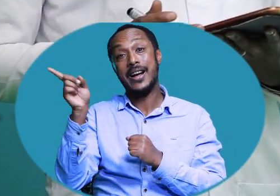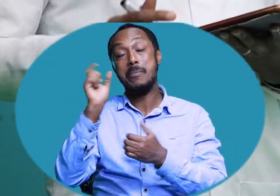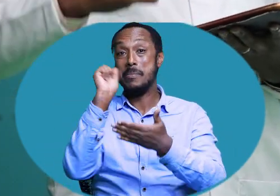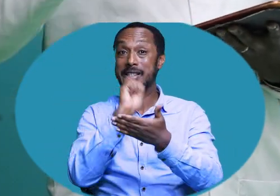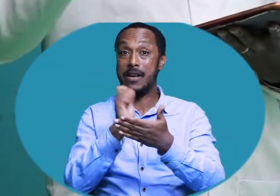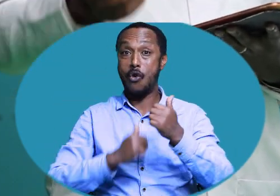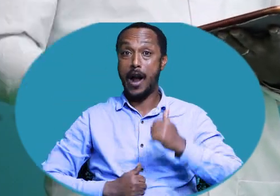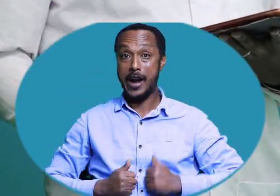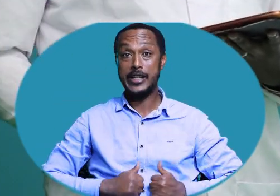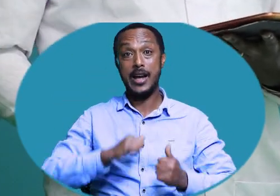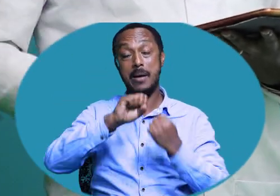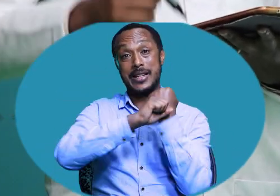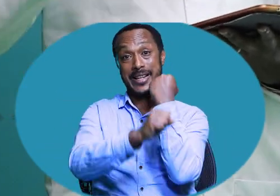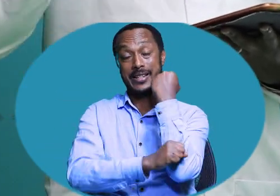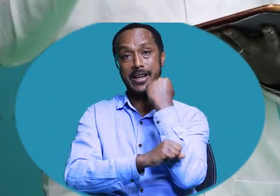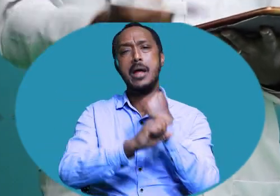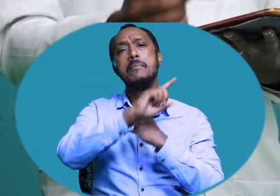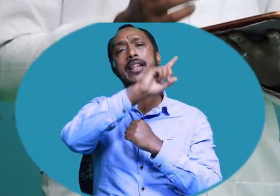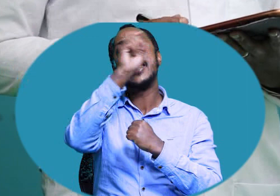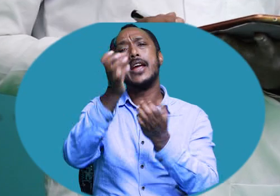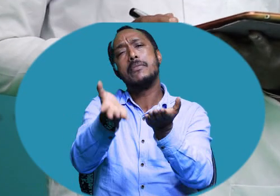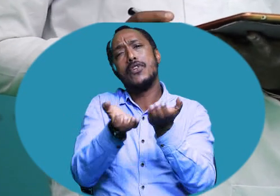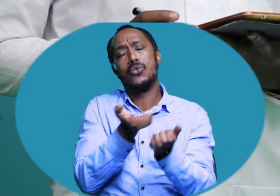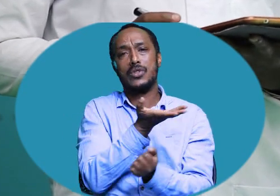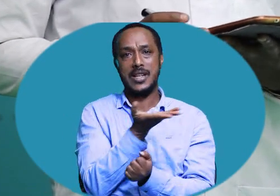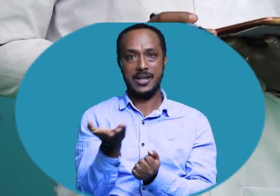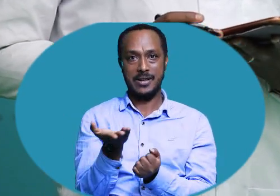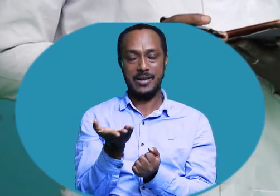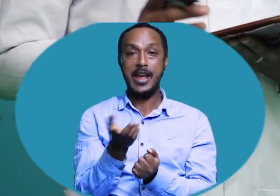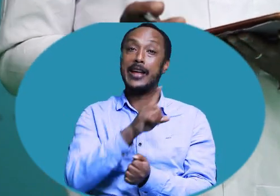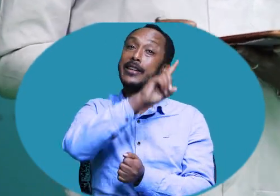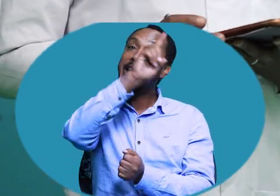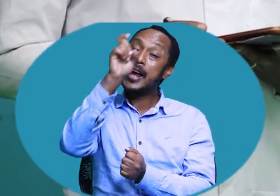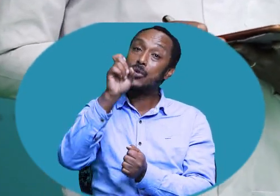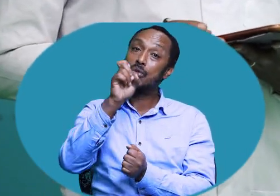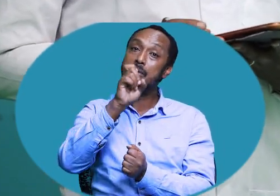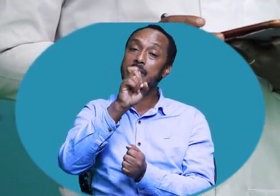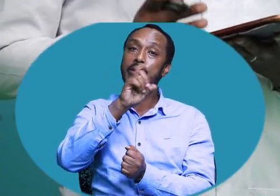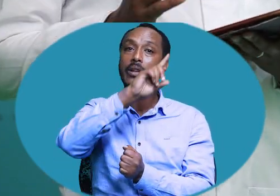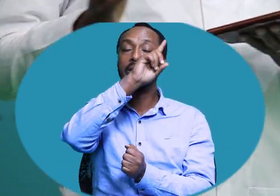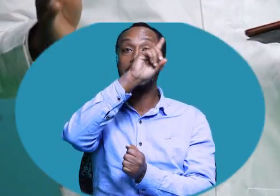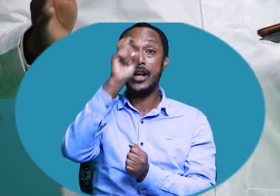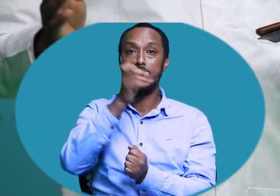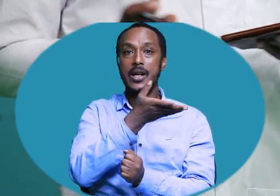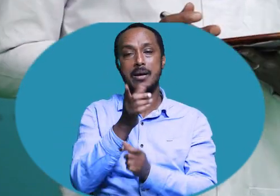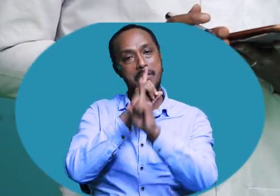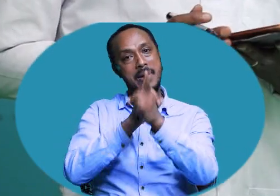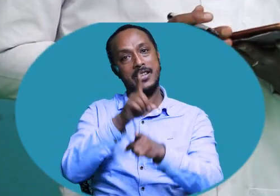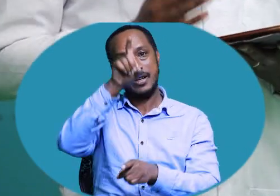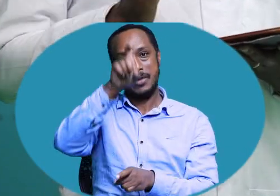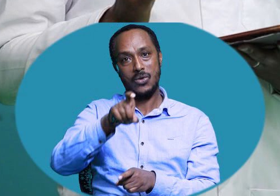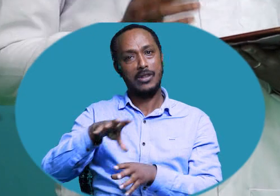ድረገጽ ጥያቄ መጠየቅ የምትፈልጉትን እንደሚጠየቃችሁትን ጥያቄዎች መመለስ ይኖርባችኋል። ስለዚህ ተማሪዎች ዝግጁ